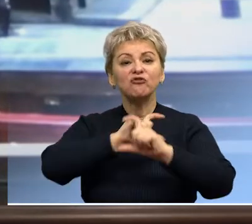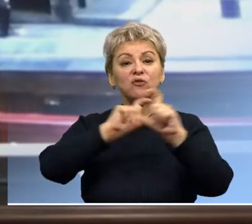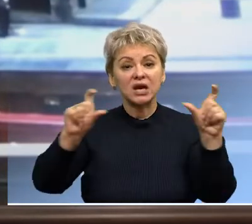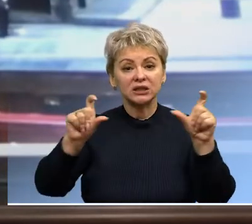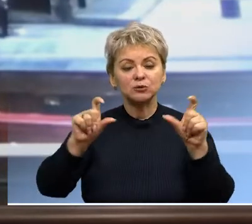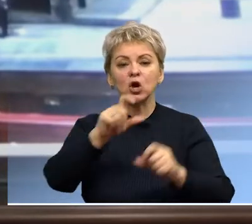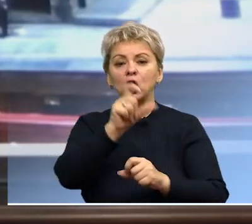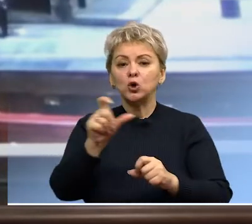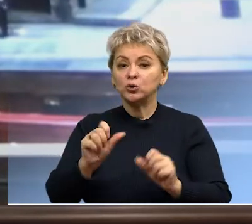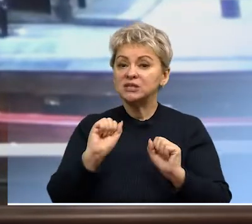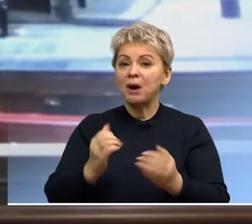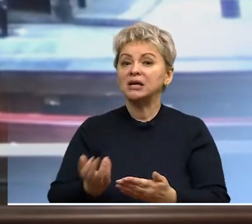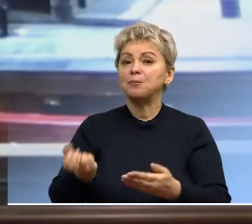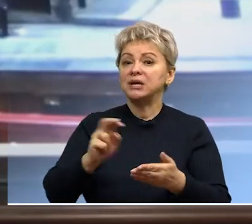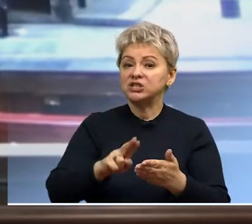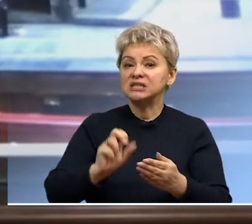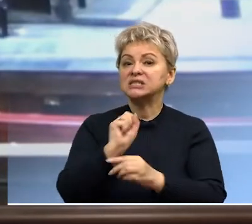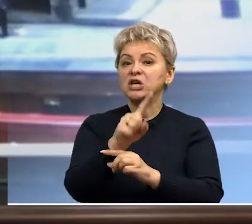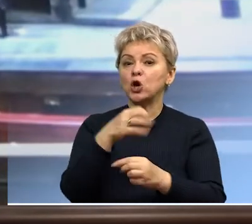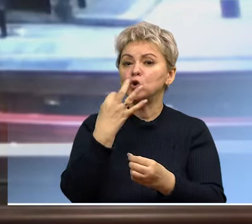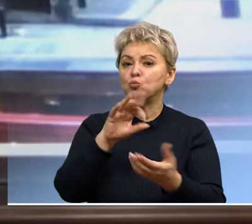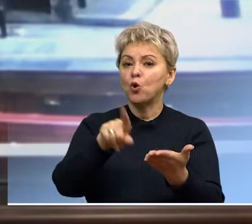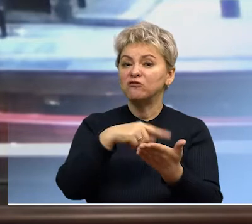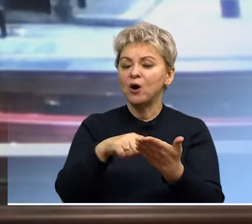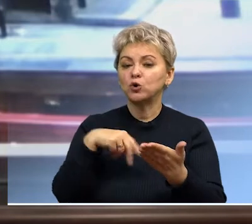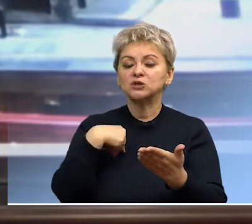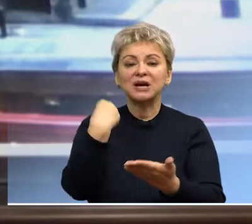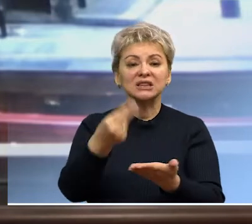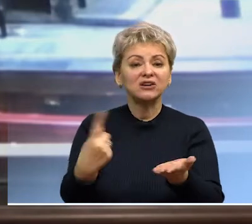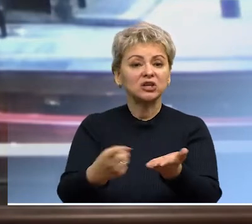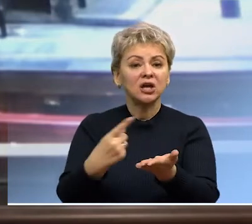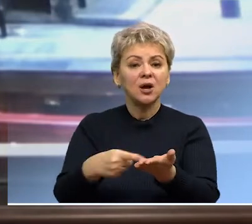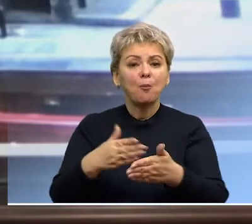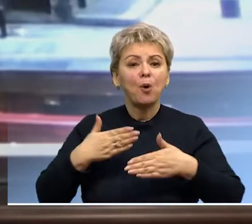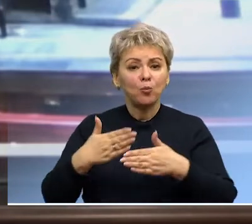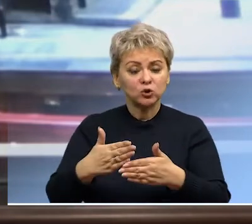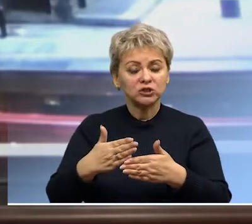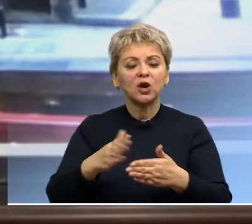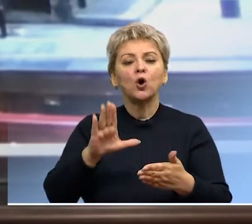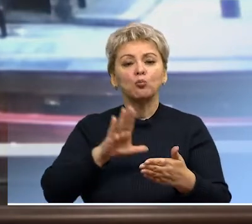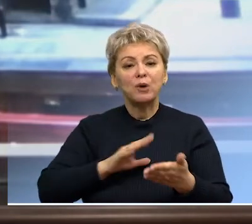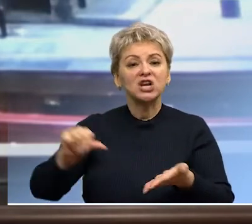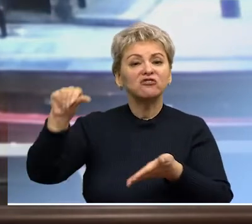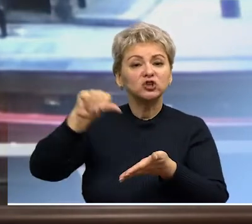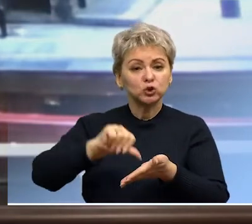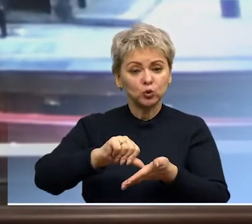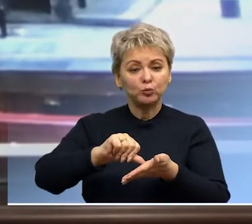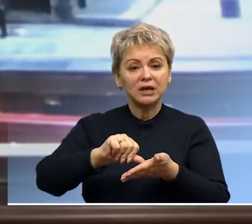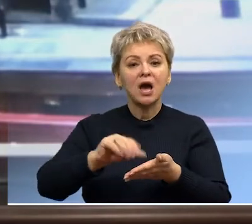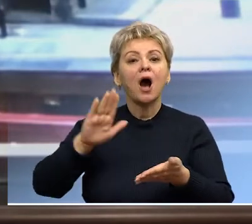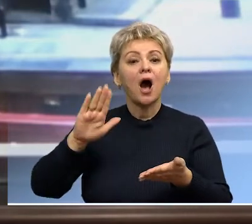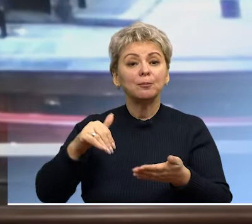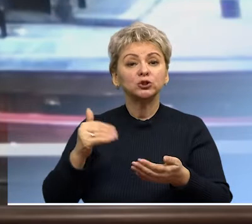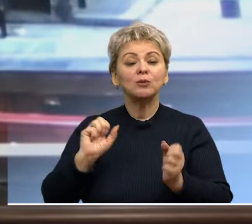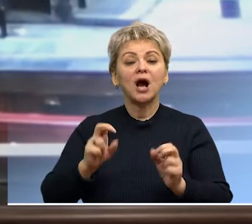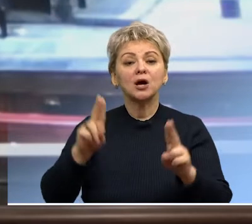министерств, ведомств. Люди могли подойти, задать любой вопрос. Мы раздавали методические литературы, были выступления,